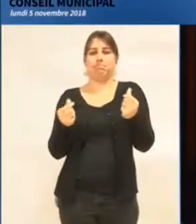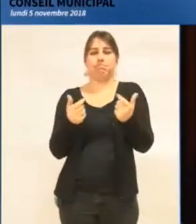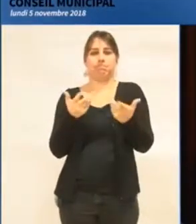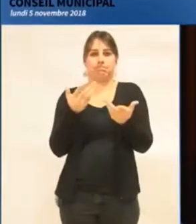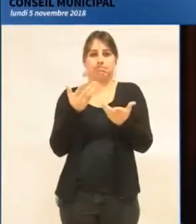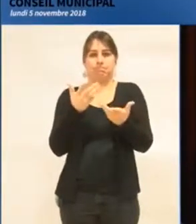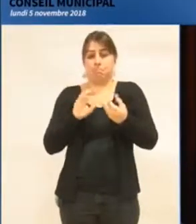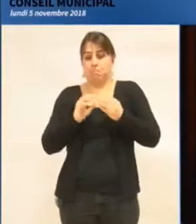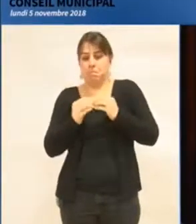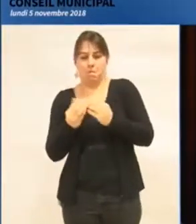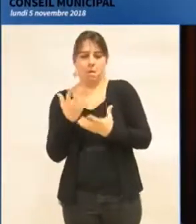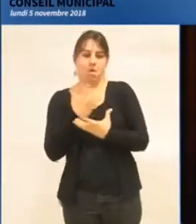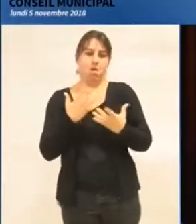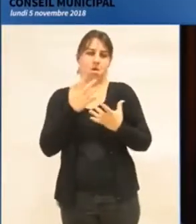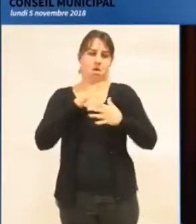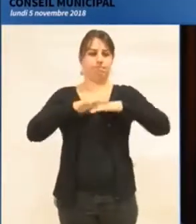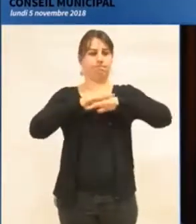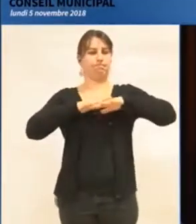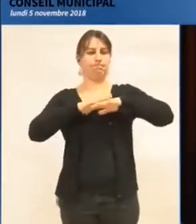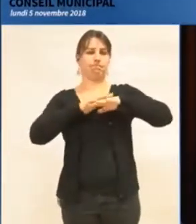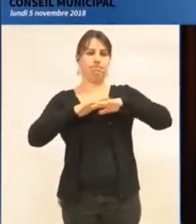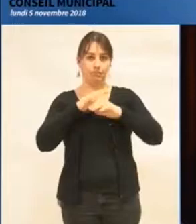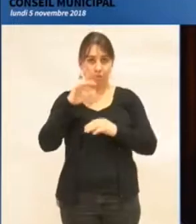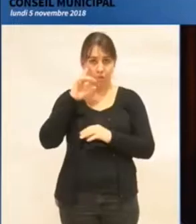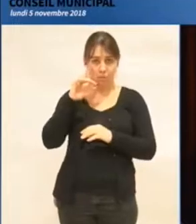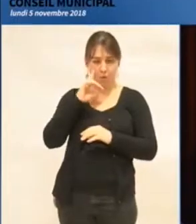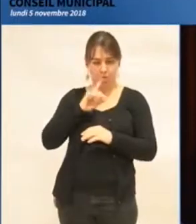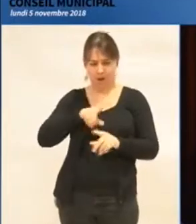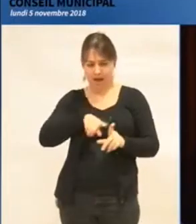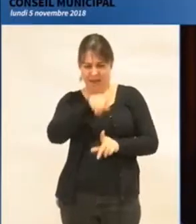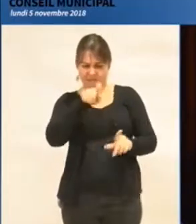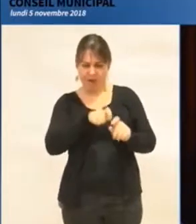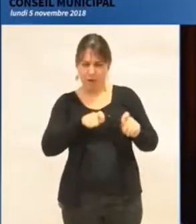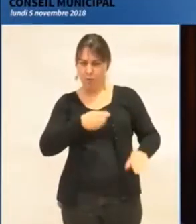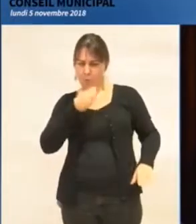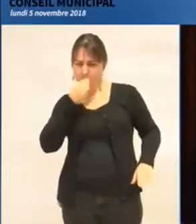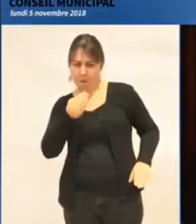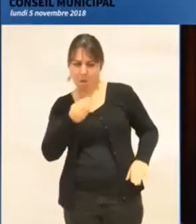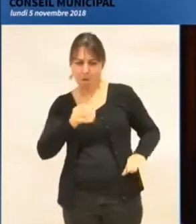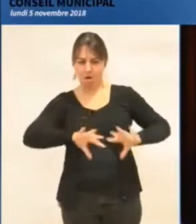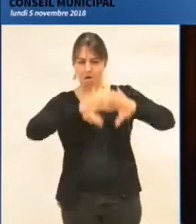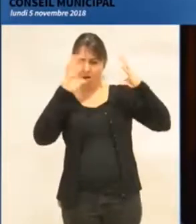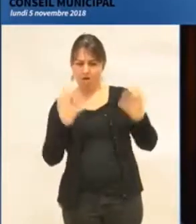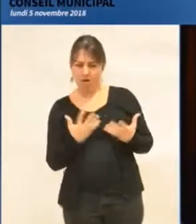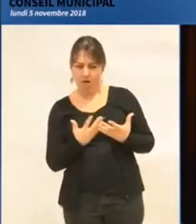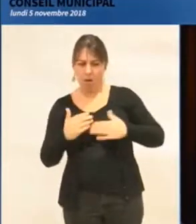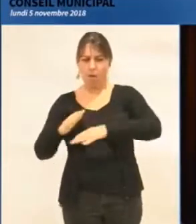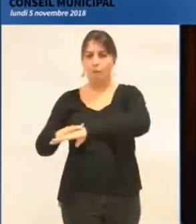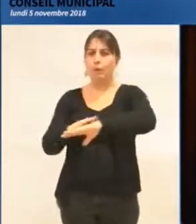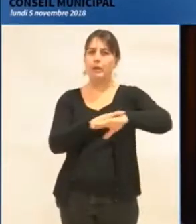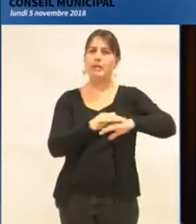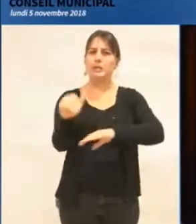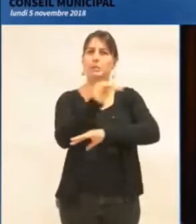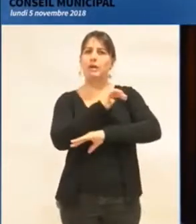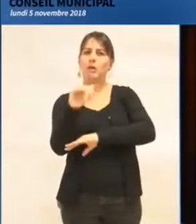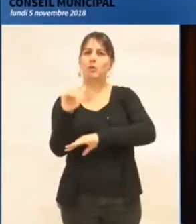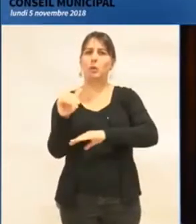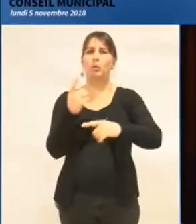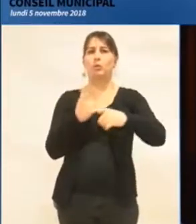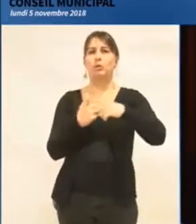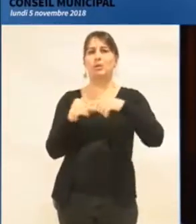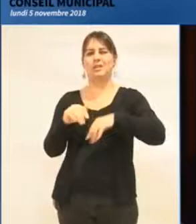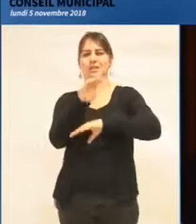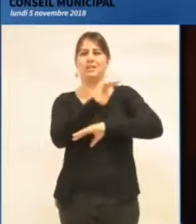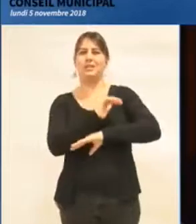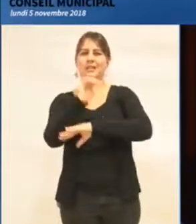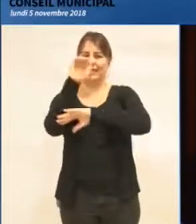diagnostic initial pour évaluer ou bien comprendre en quoi l'action de la politique de prévention et de sécurité de la ville répond à